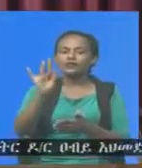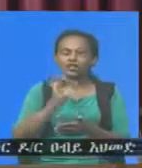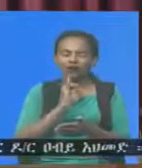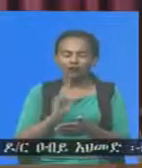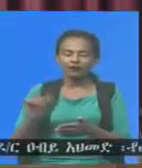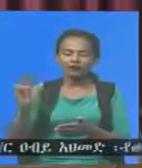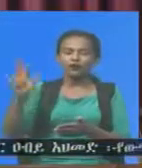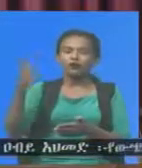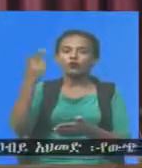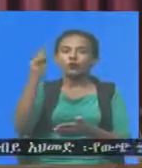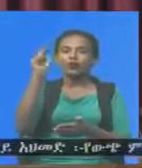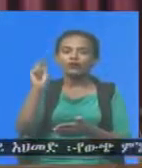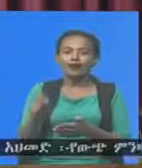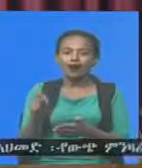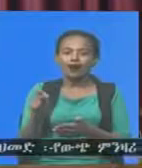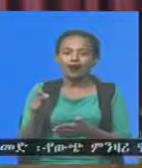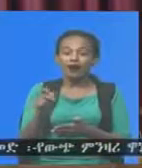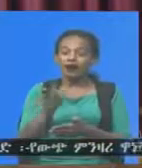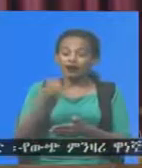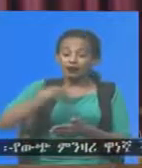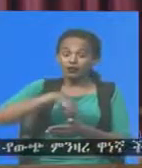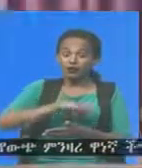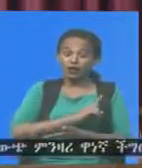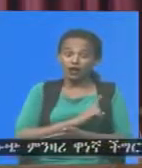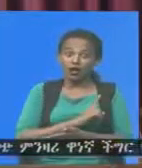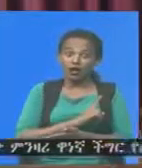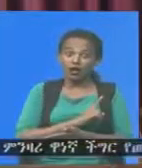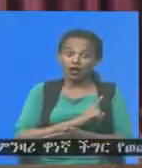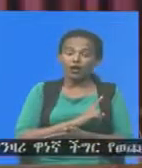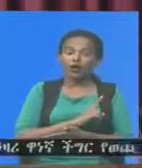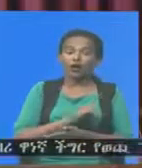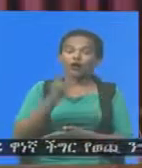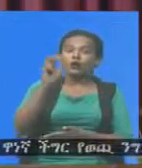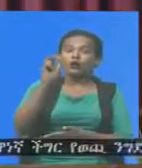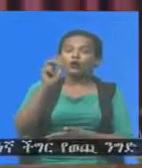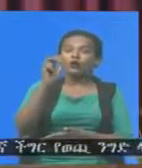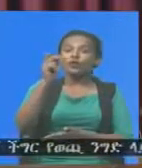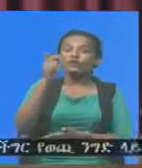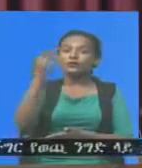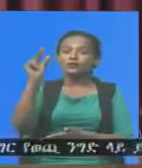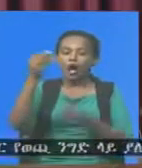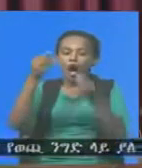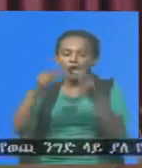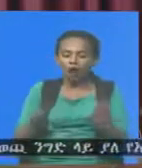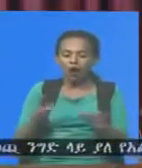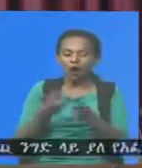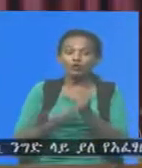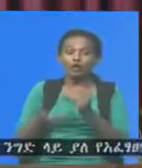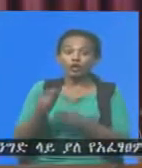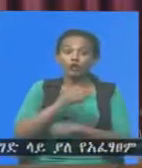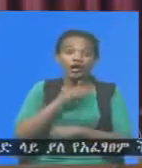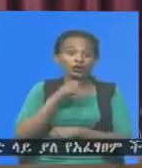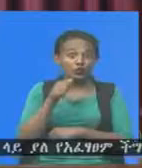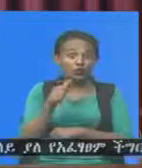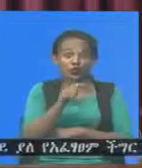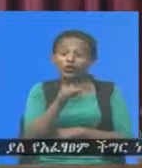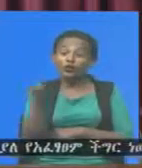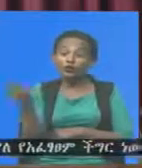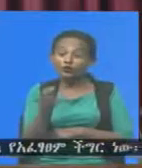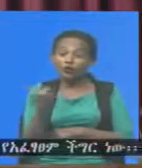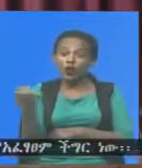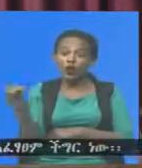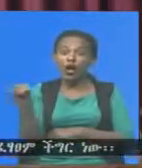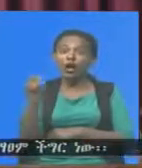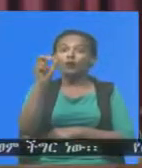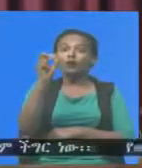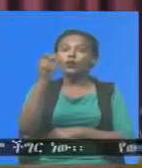ሩዋንዳ እንደኛ ወደብ አልባ ሀገር ብቻ ሳትሆን በሷና በወደብ